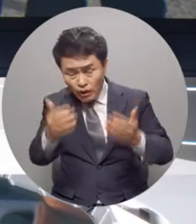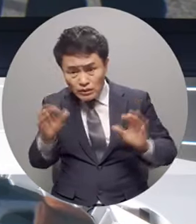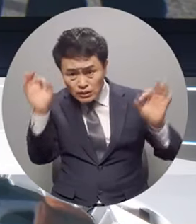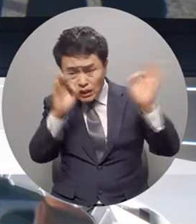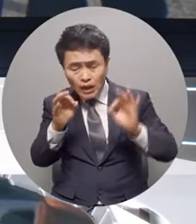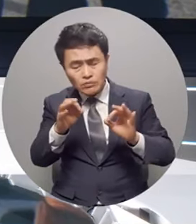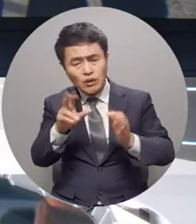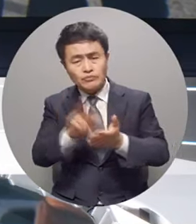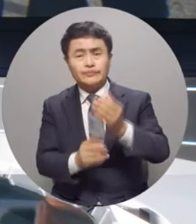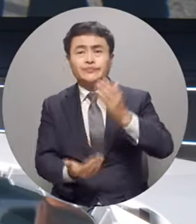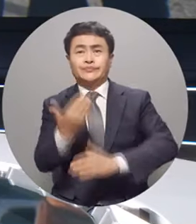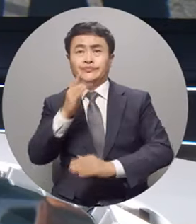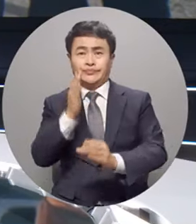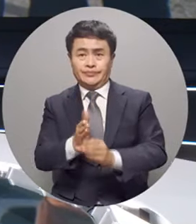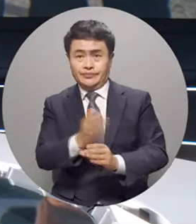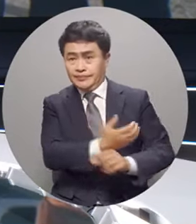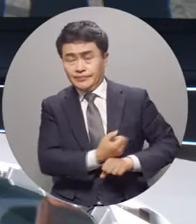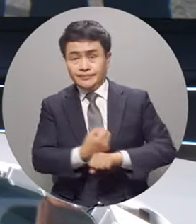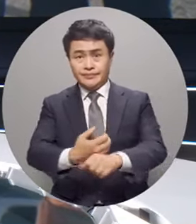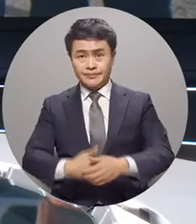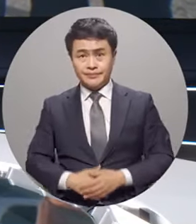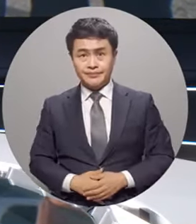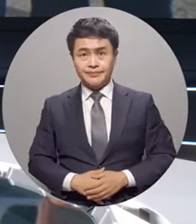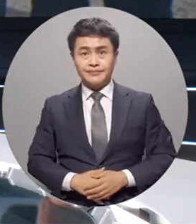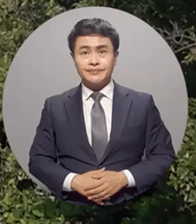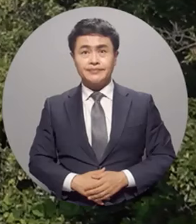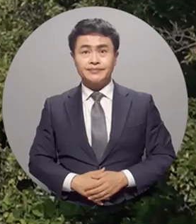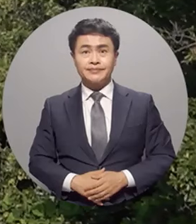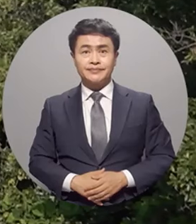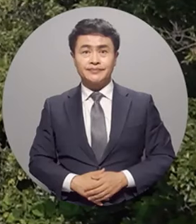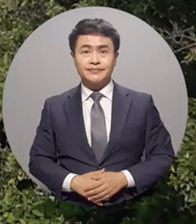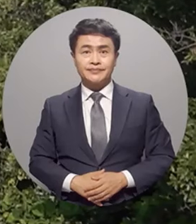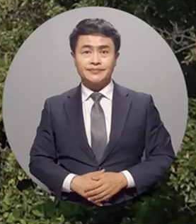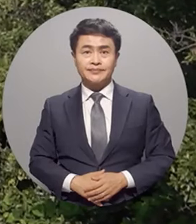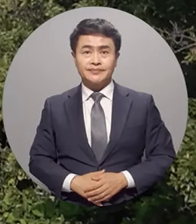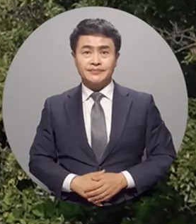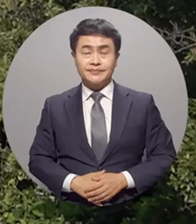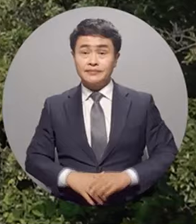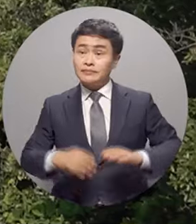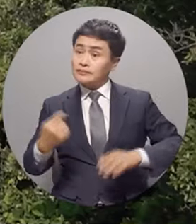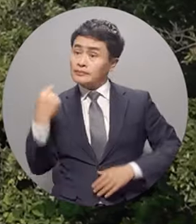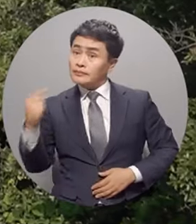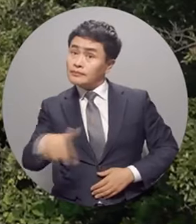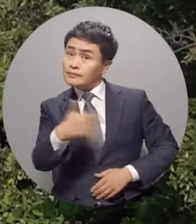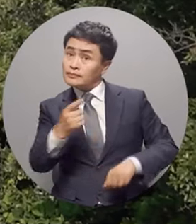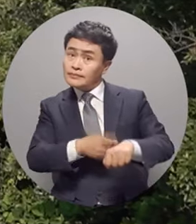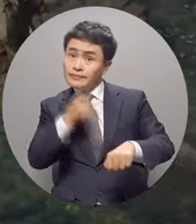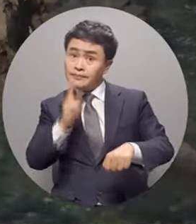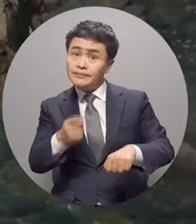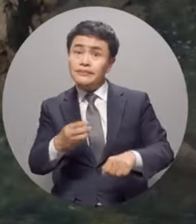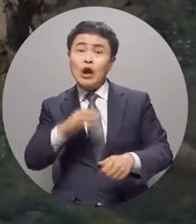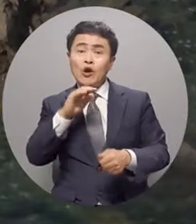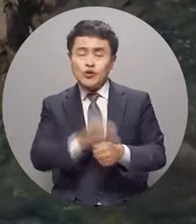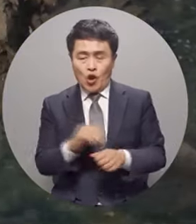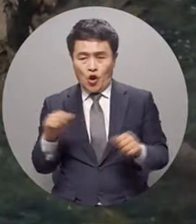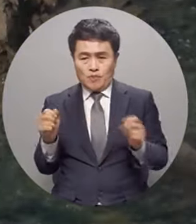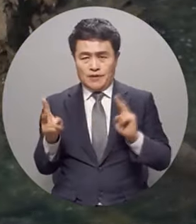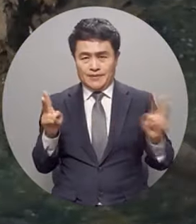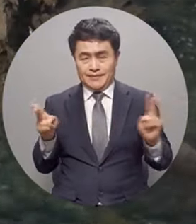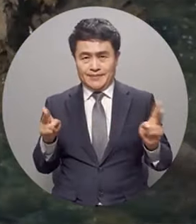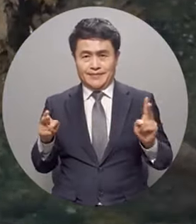다르고 있습니다 윤상문 기자가 보도합니다 어제 오후 1시쯤 경북 영덕의 한